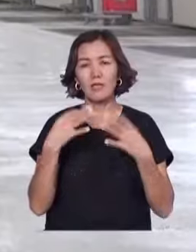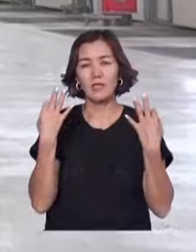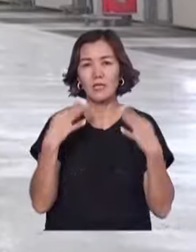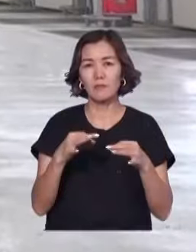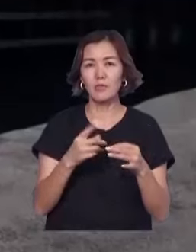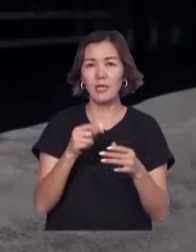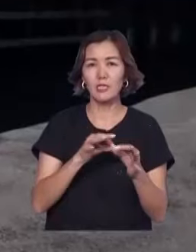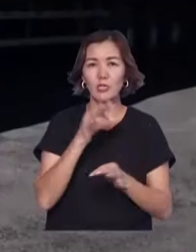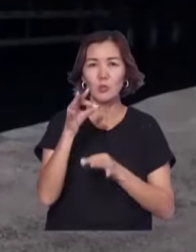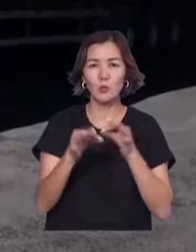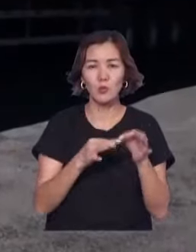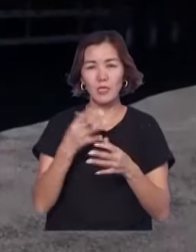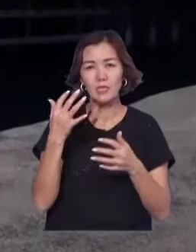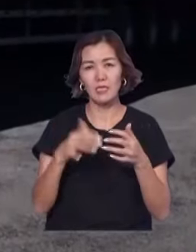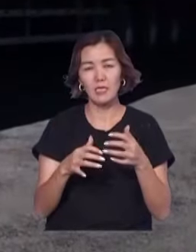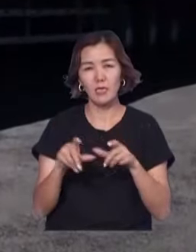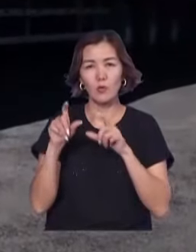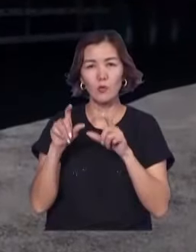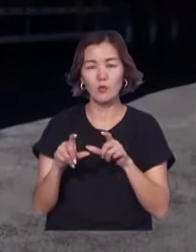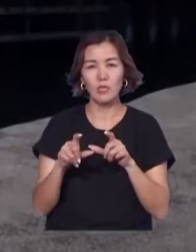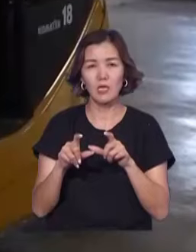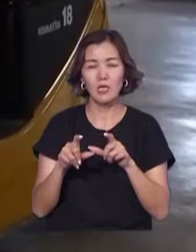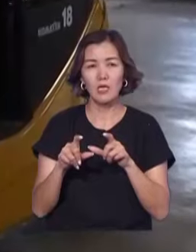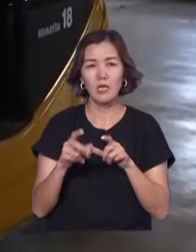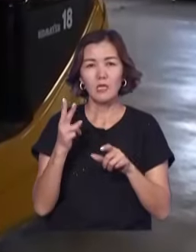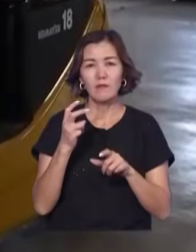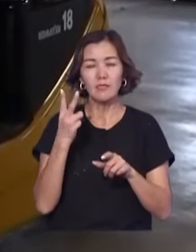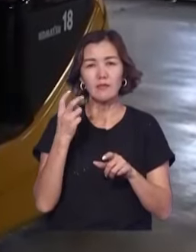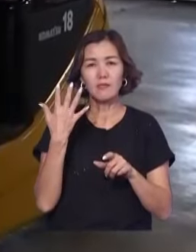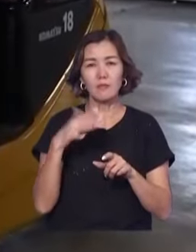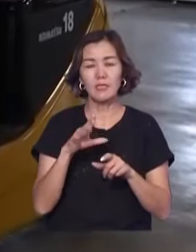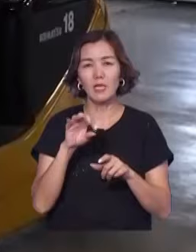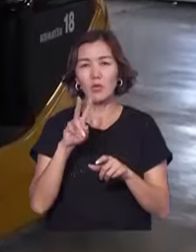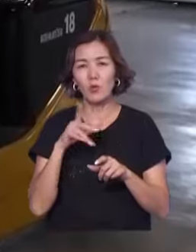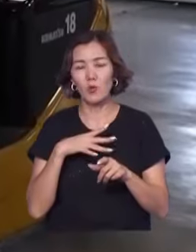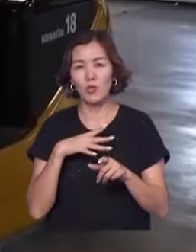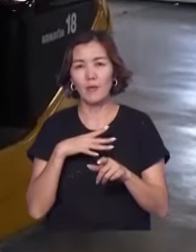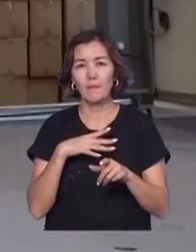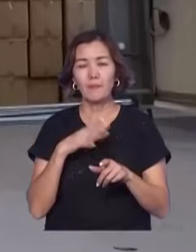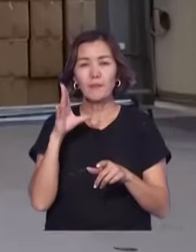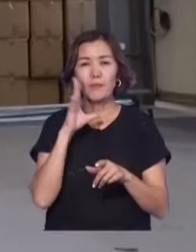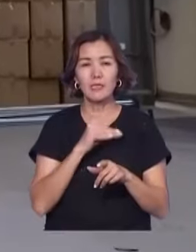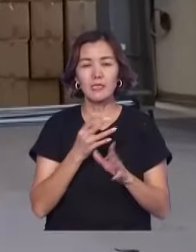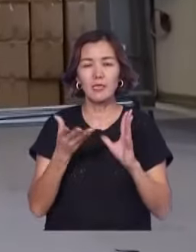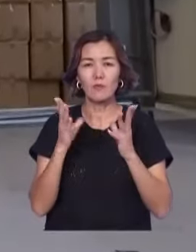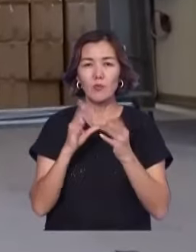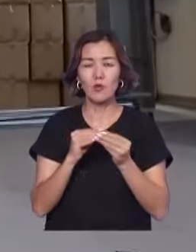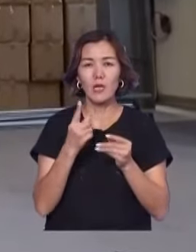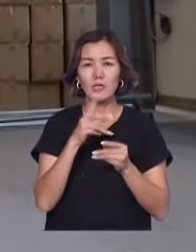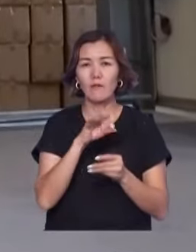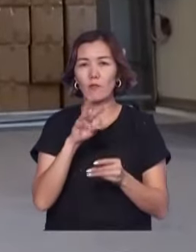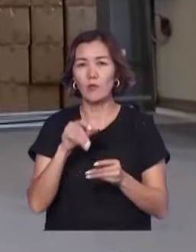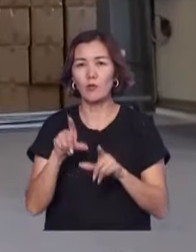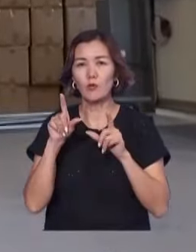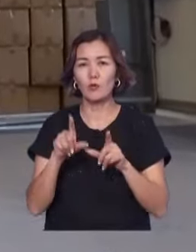средств в сутки. Среднесуточный грузооборот склада 200-250 тонн. Потенциал грузооборота составляет более 1 миллиона